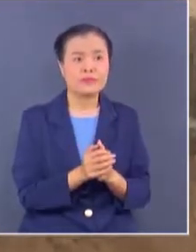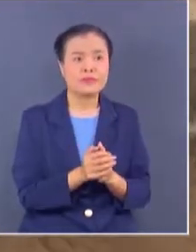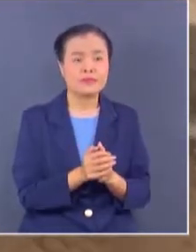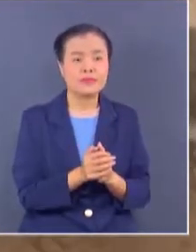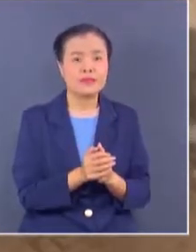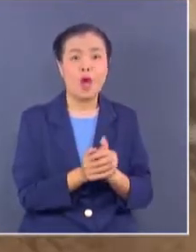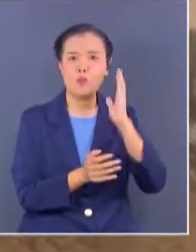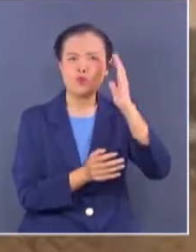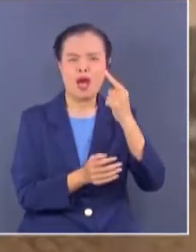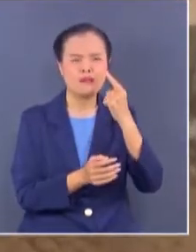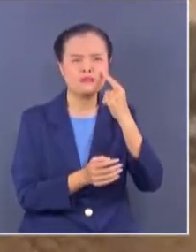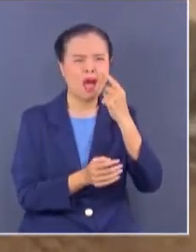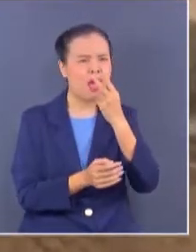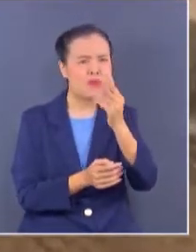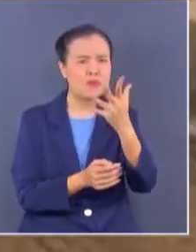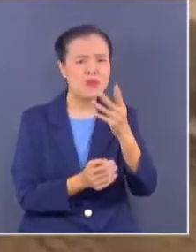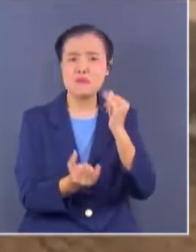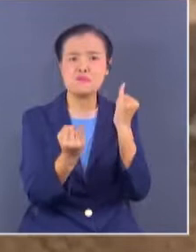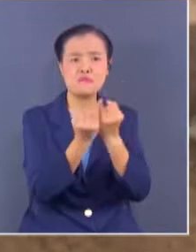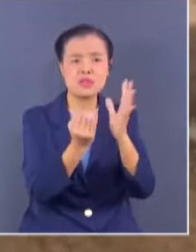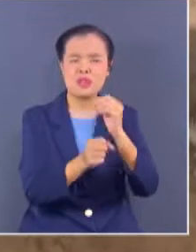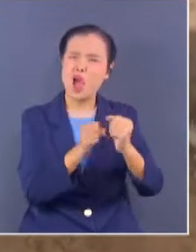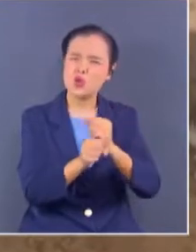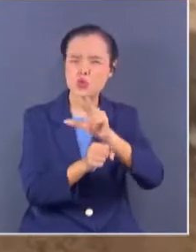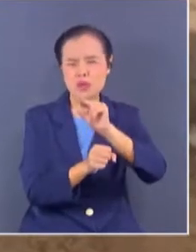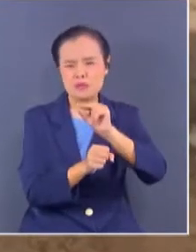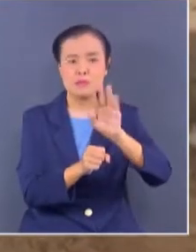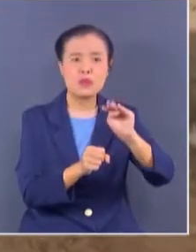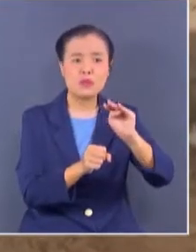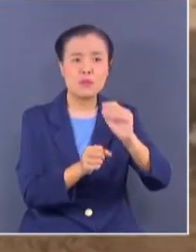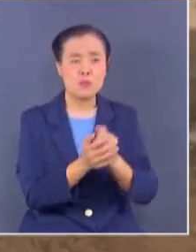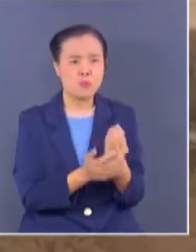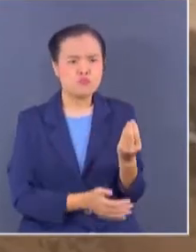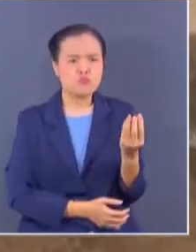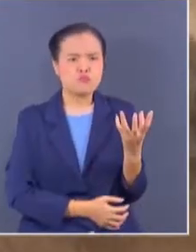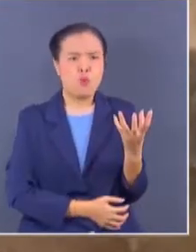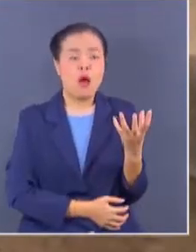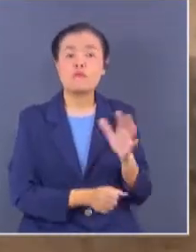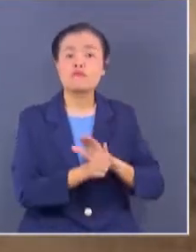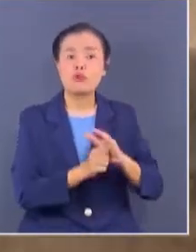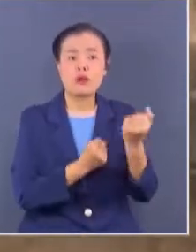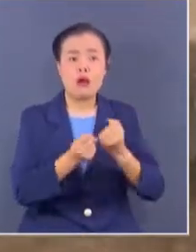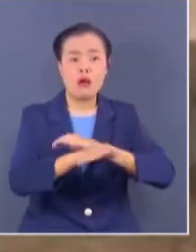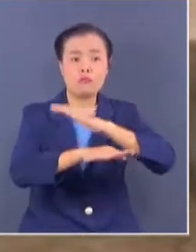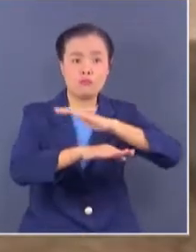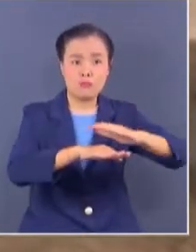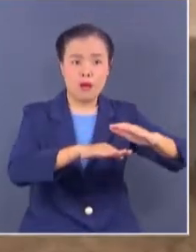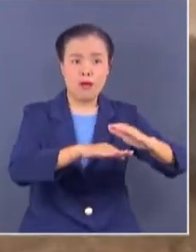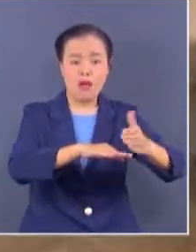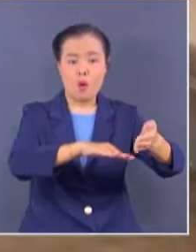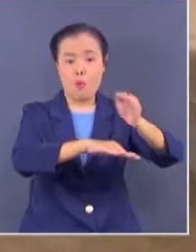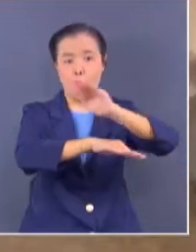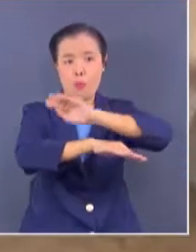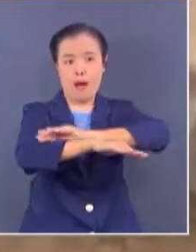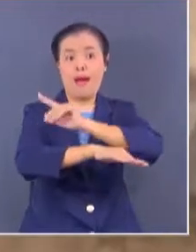หตุเนี่ยไม่ได้คุ้นหน้านะครับไม่ใช่คนแถวนี้ครับอายุประมาณสัก 30-40 ปีรูปร่างท้วมๆหน่อยขับรถกระบะติดหลังคาแครี่บ